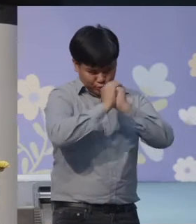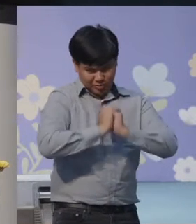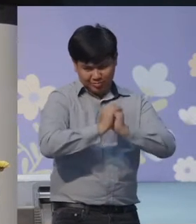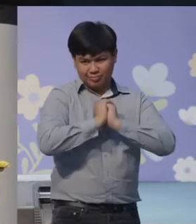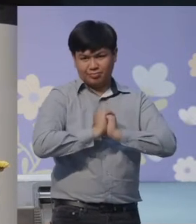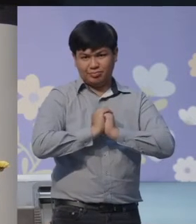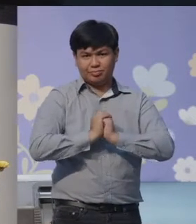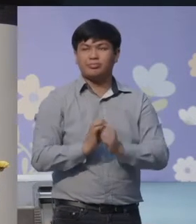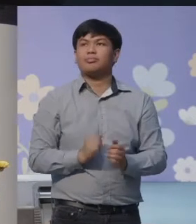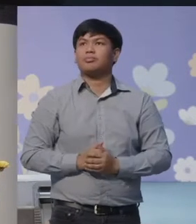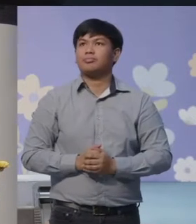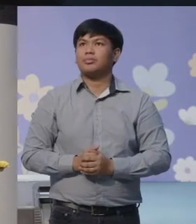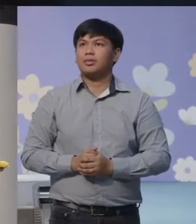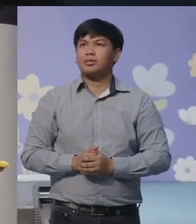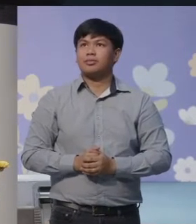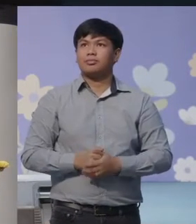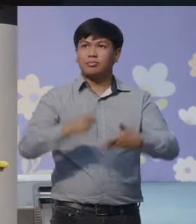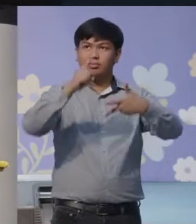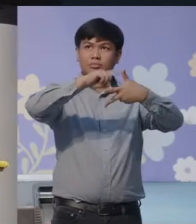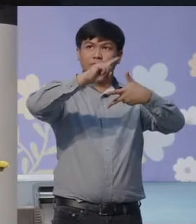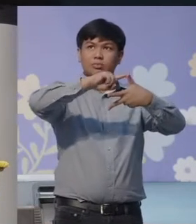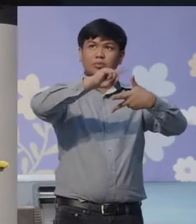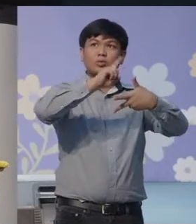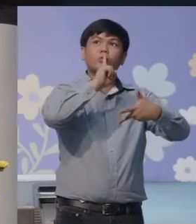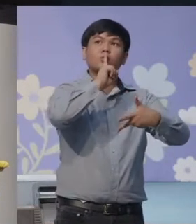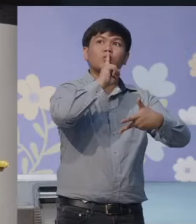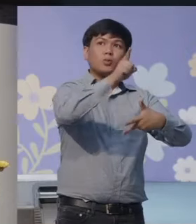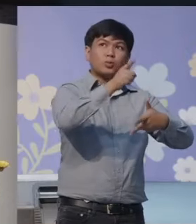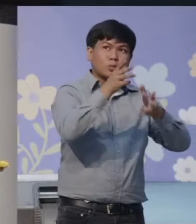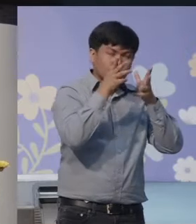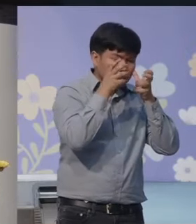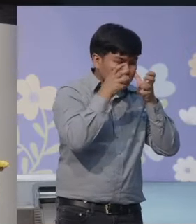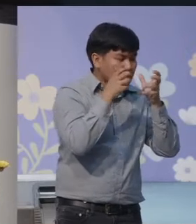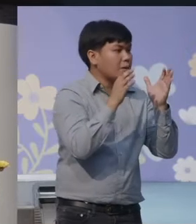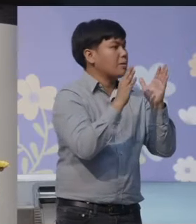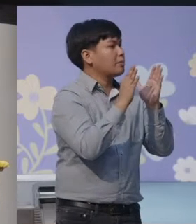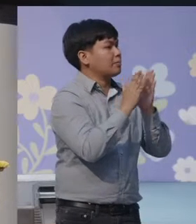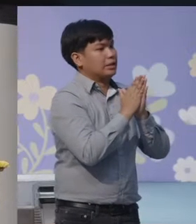tunay na nakikinig sa panalangin at sa